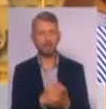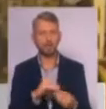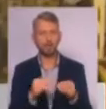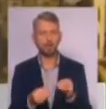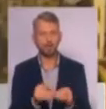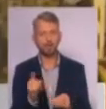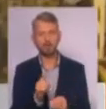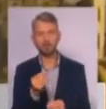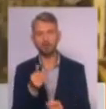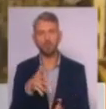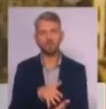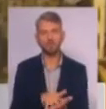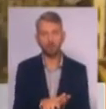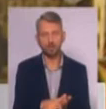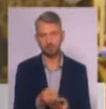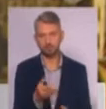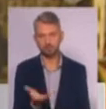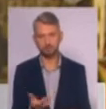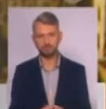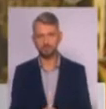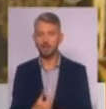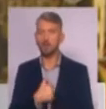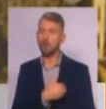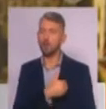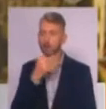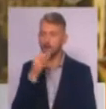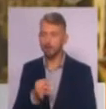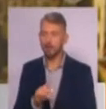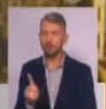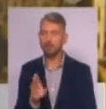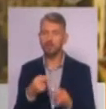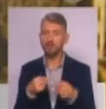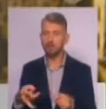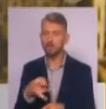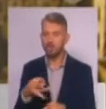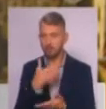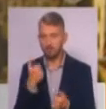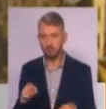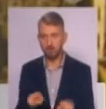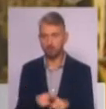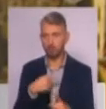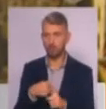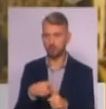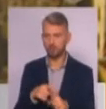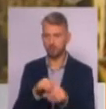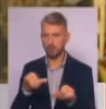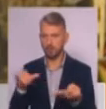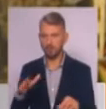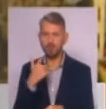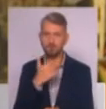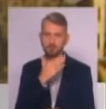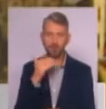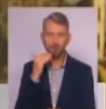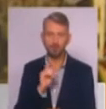з освоєнням коштів. Ну, от я хочу зазначити, що в інших районах немає такої позитивної тенденції, ну, багатьох,